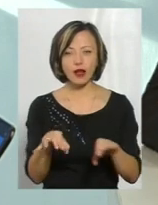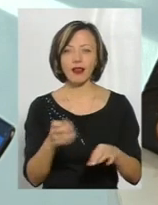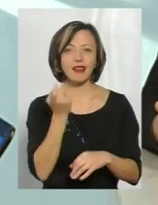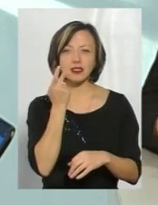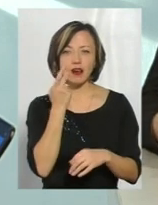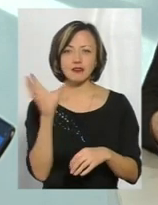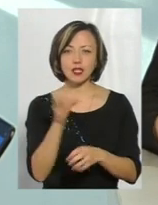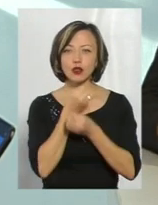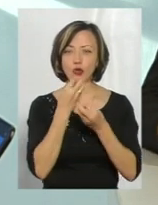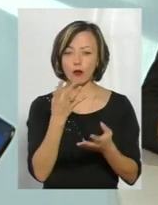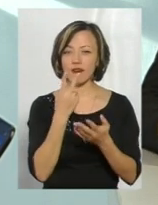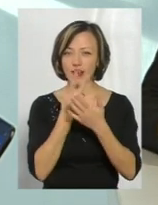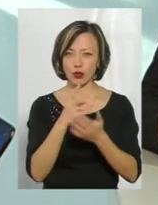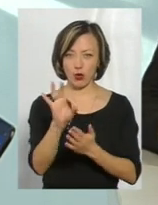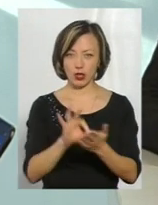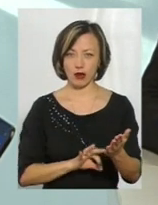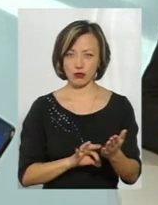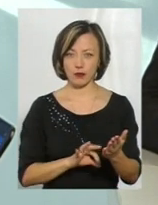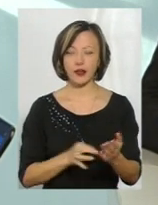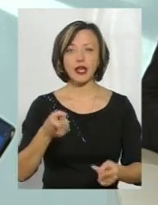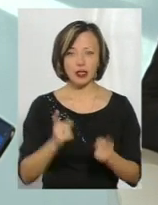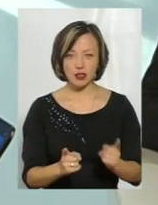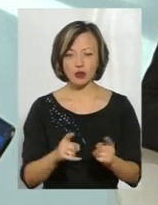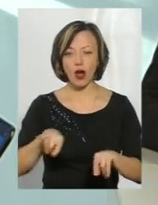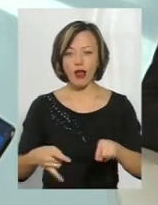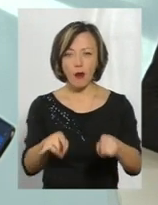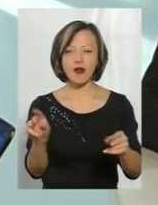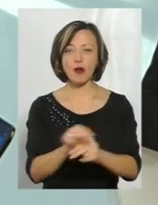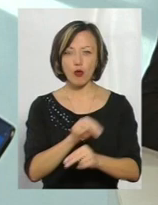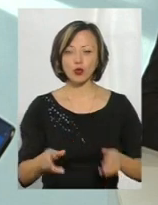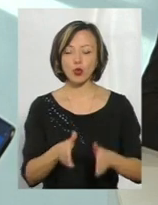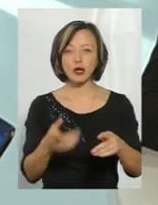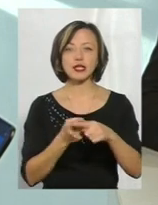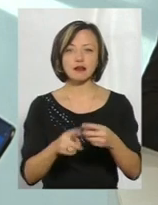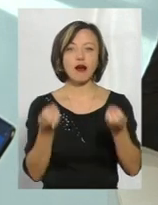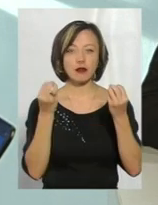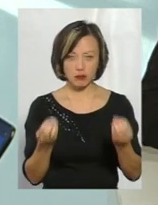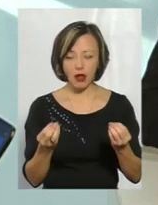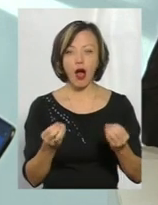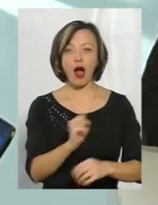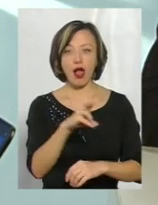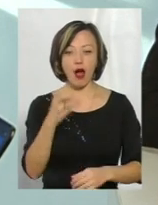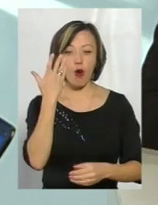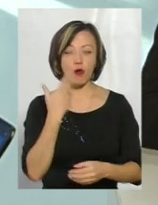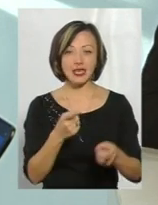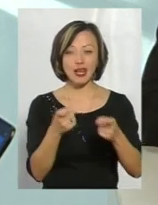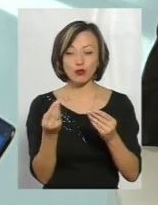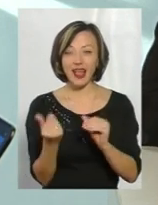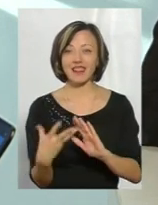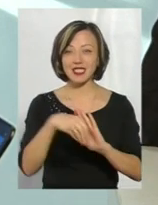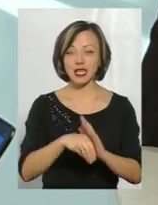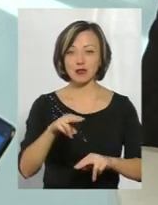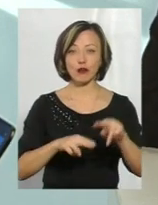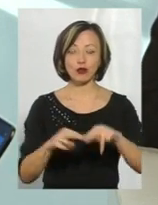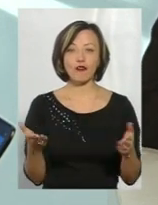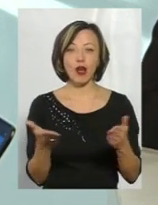завжди все добре, що видно одразу. Дійсно, ямковий ремонт, ремонт доріг – це класно, але коли йде залучення інвестицій, там, побудова